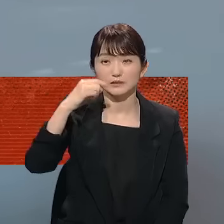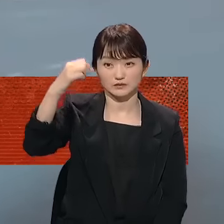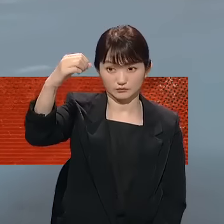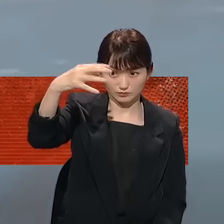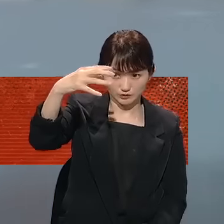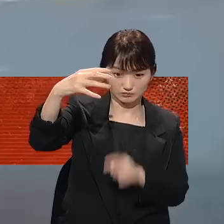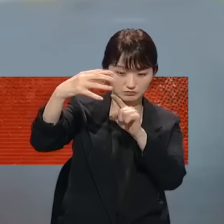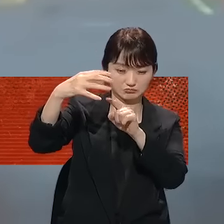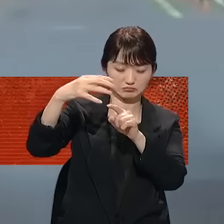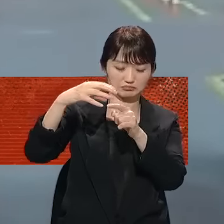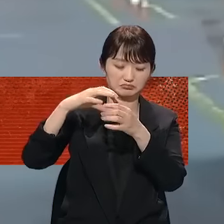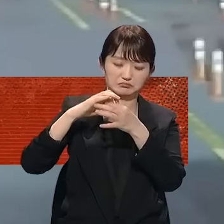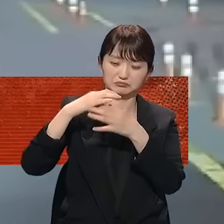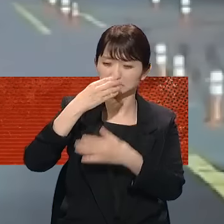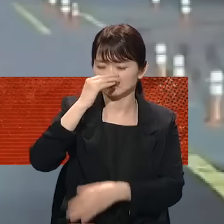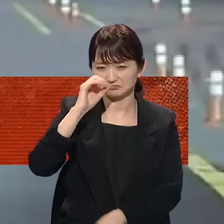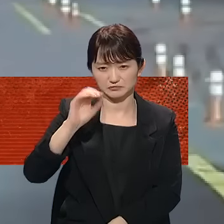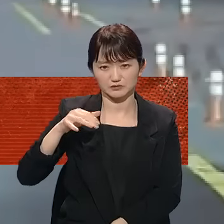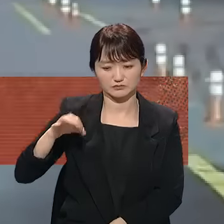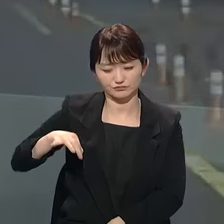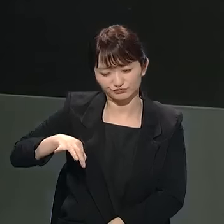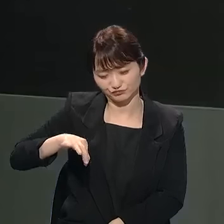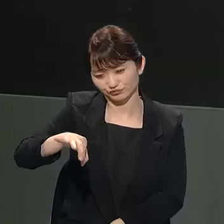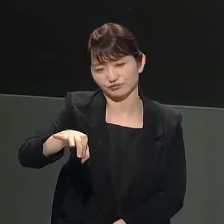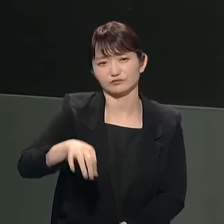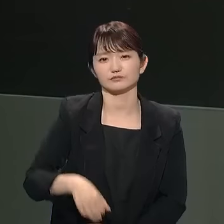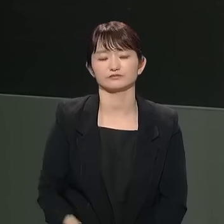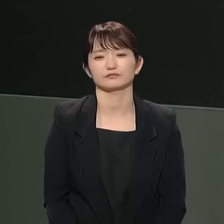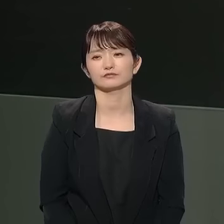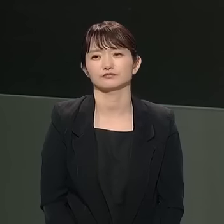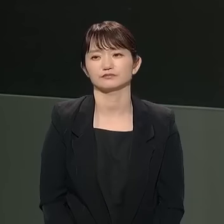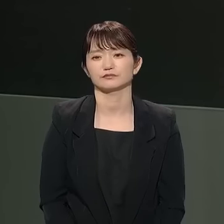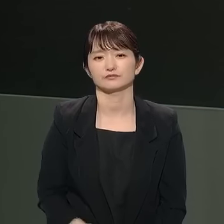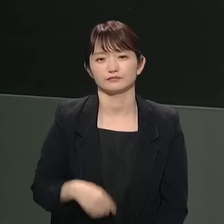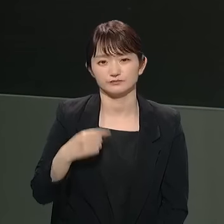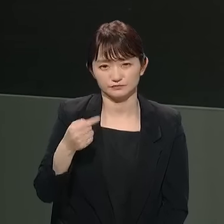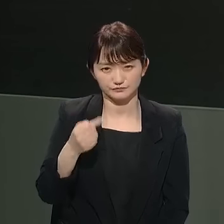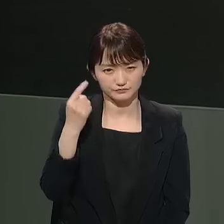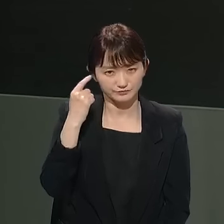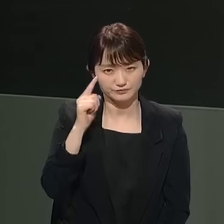그러든지 말든지 쉭. 좋습니다. 자, 다음 또 이어가죠.